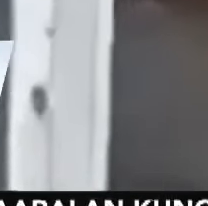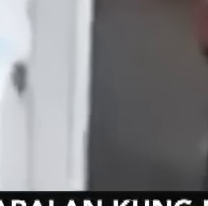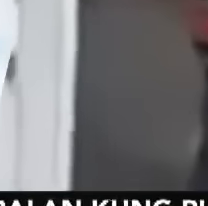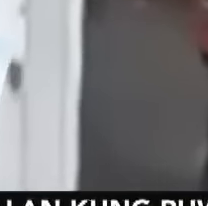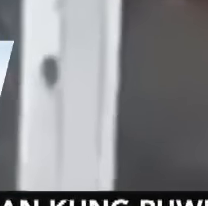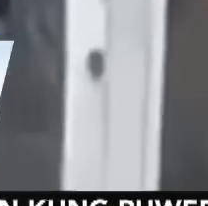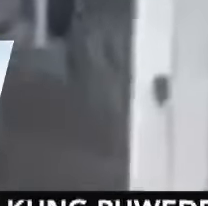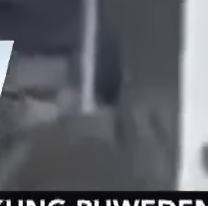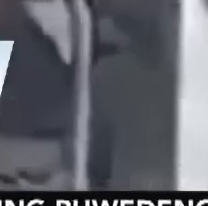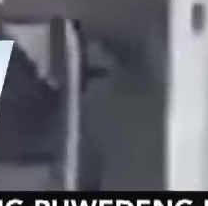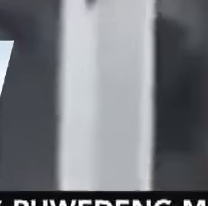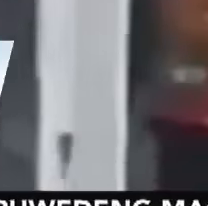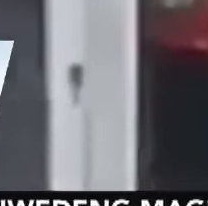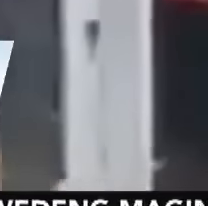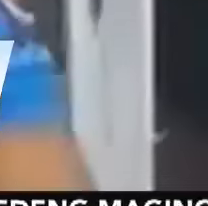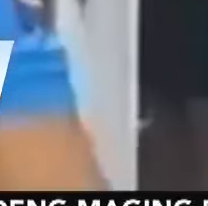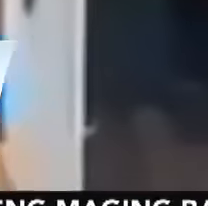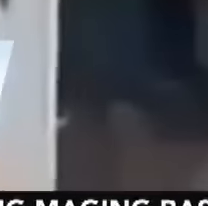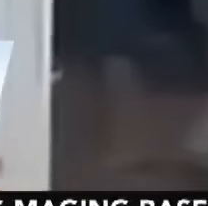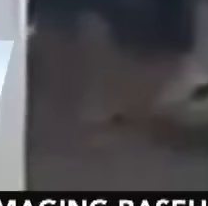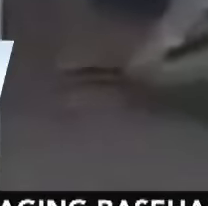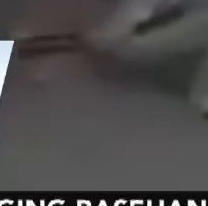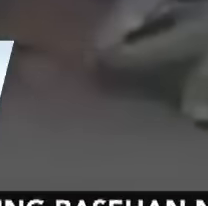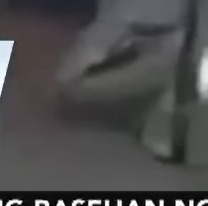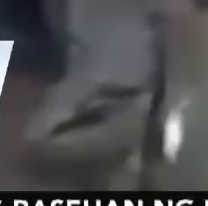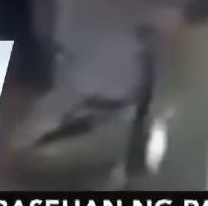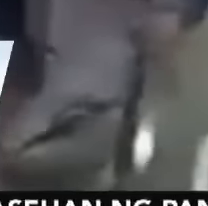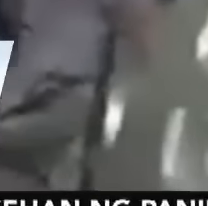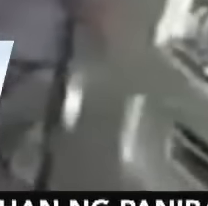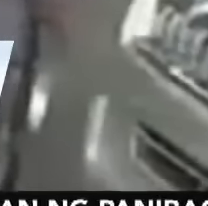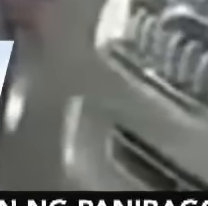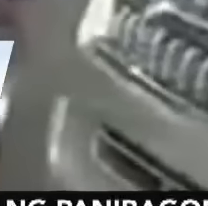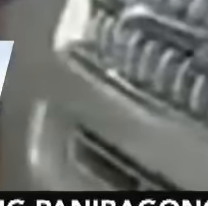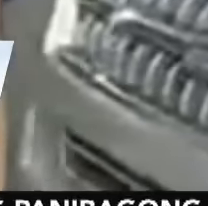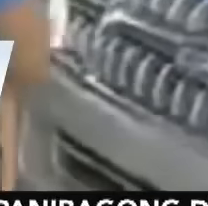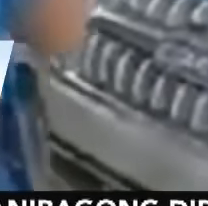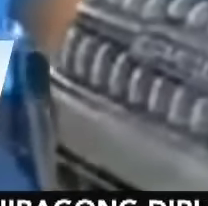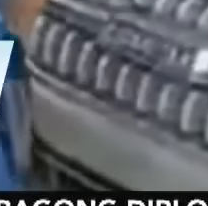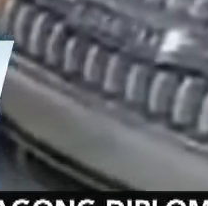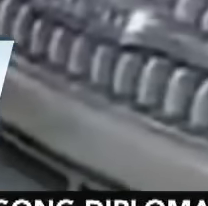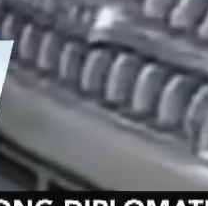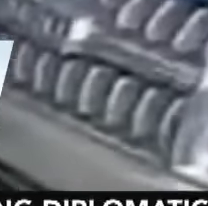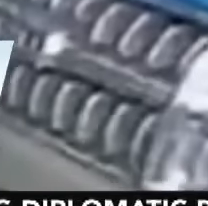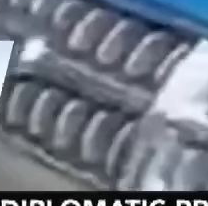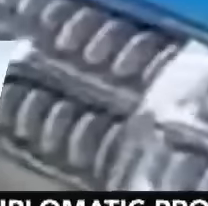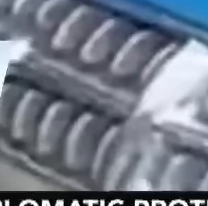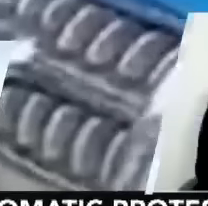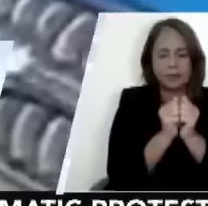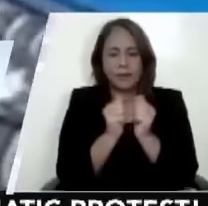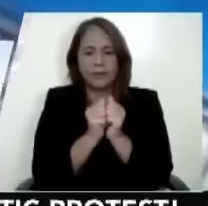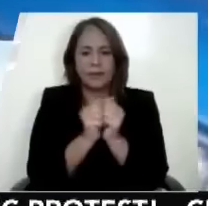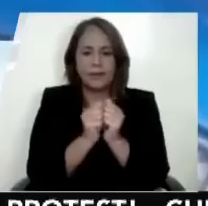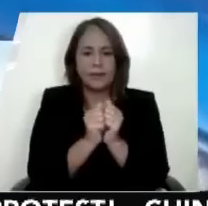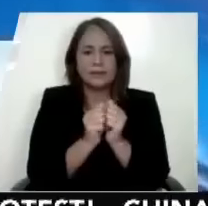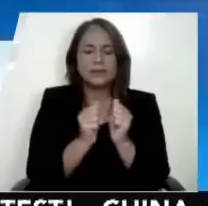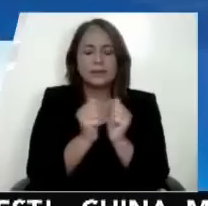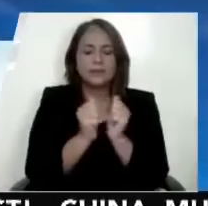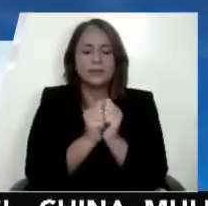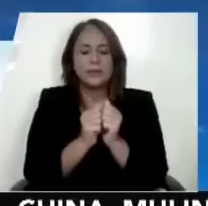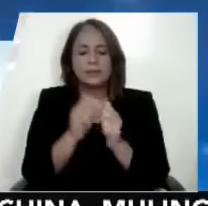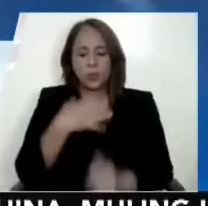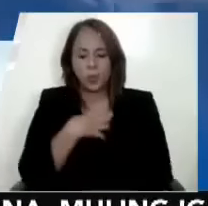up hindi nagtagal nadakip din ang dalawa pa niyang kasama sa makaraang ireklamo ng kapitbahay dahil sa